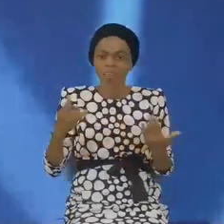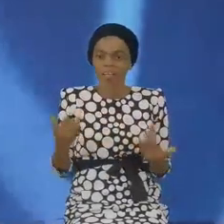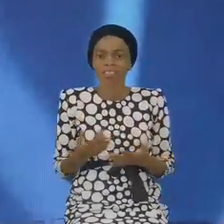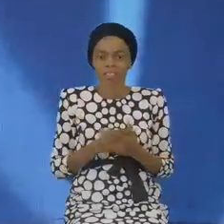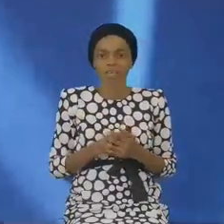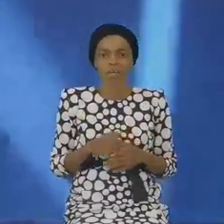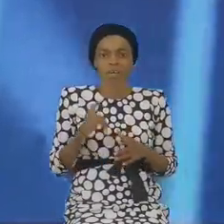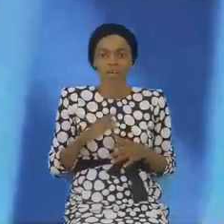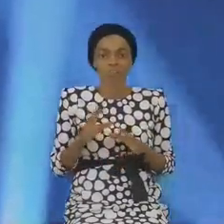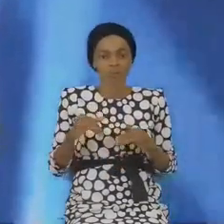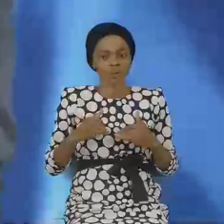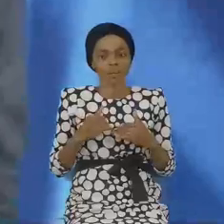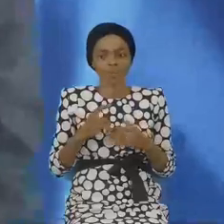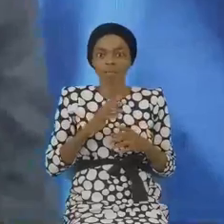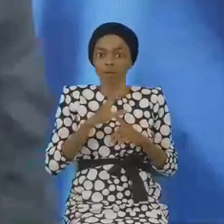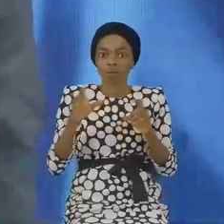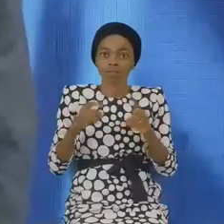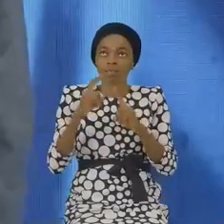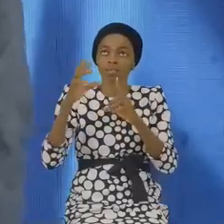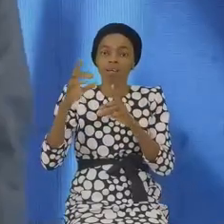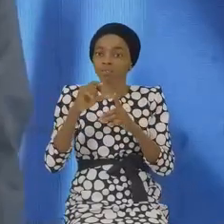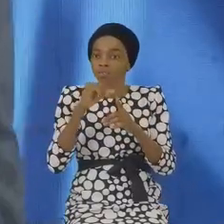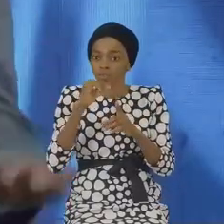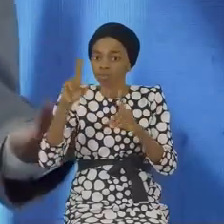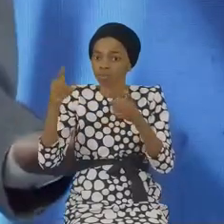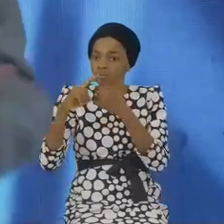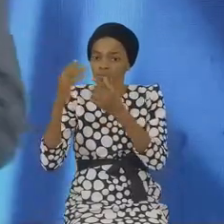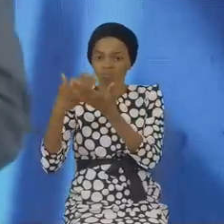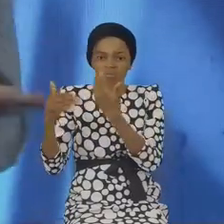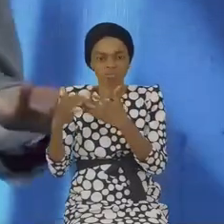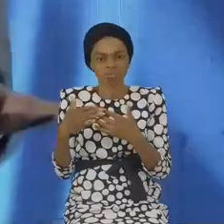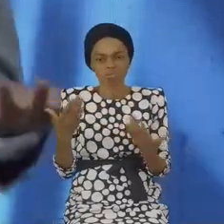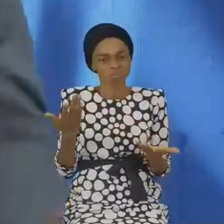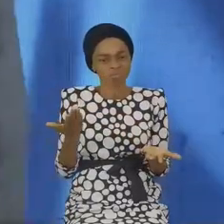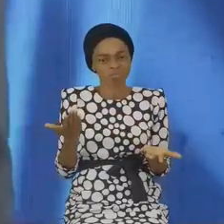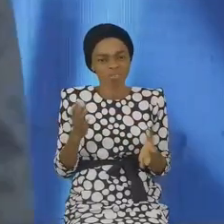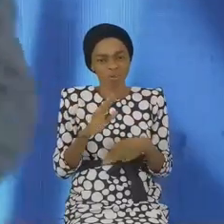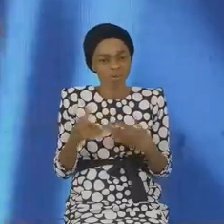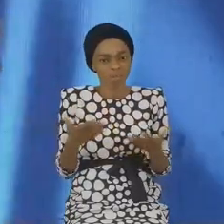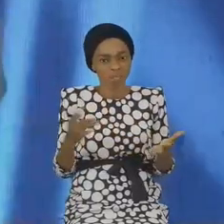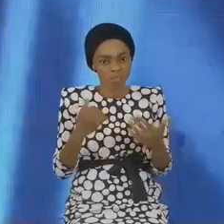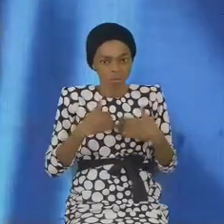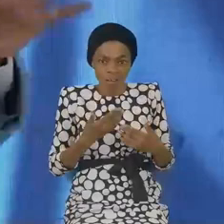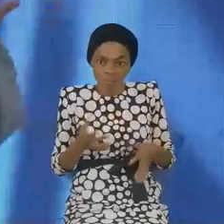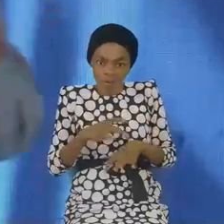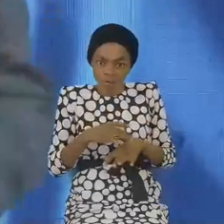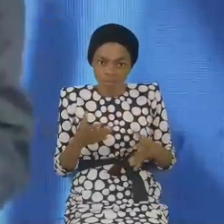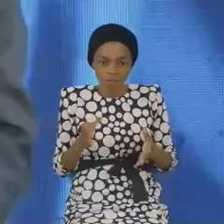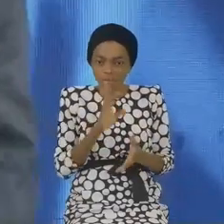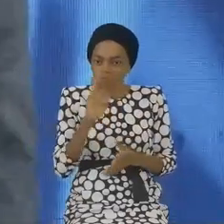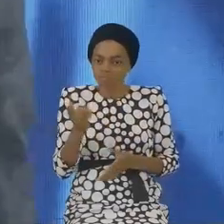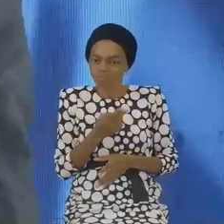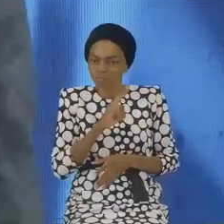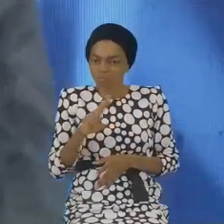innombrables, et tu ne vas pas là-bas, toutes les choses que tu aurais sur la terre seront inutiles,